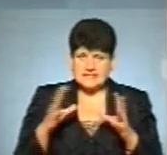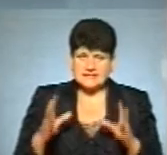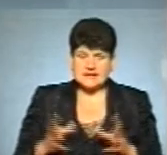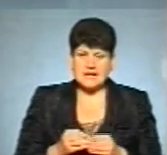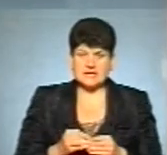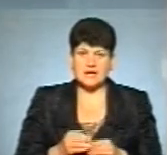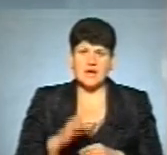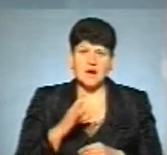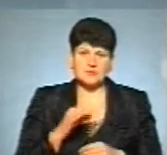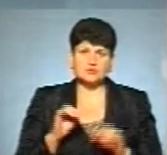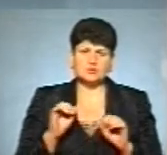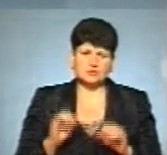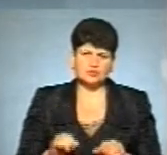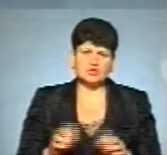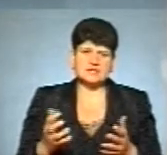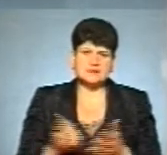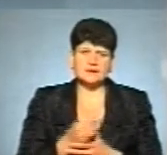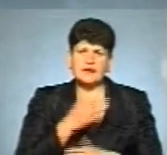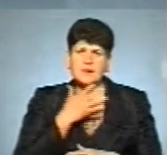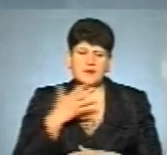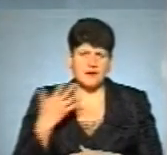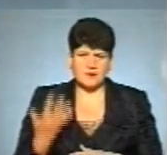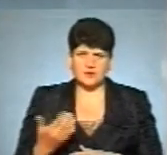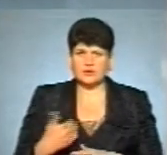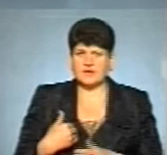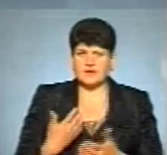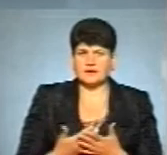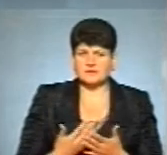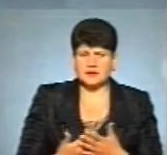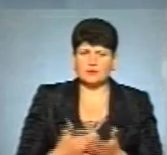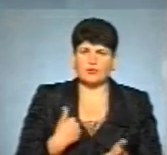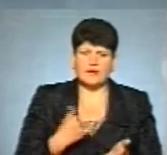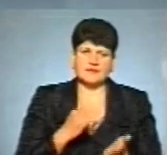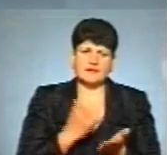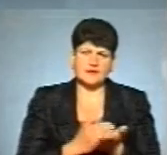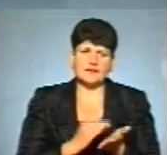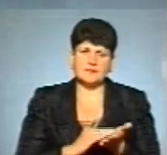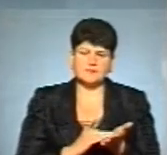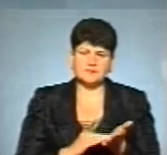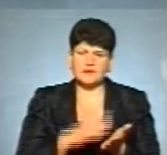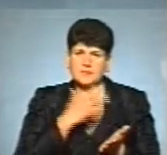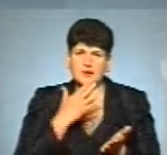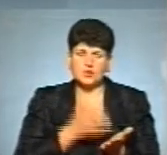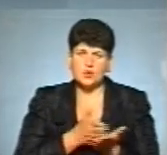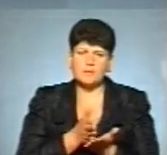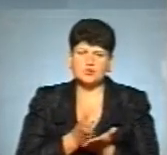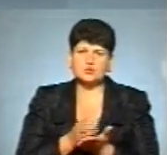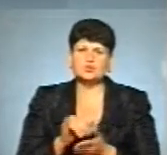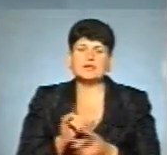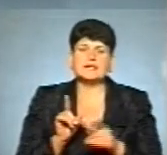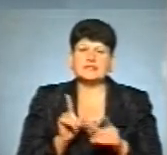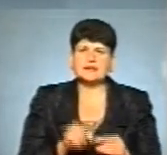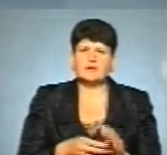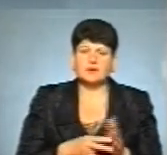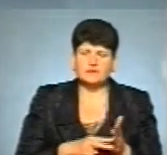маршрутів можна реально знайти дуже багато. Я, наприклад, в мене є там прописаних багато маршрутів, які я їздив, які я планував би поїхати,